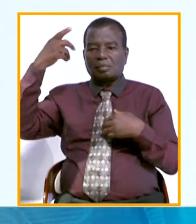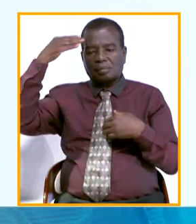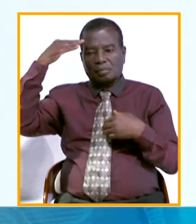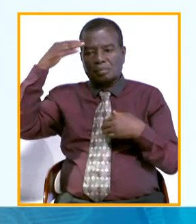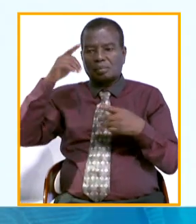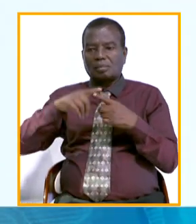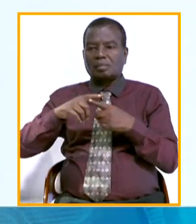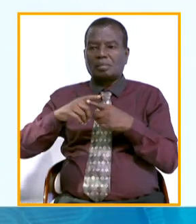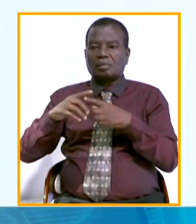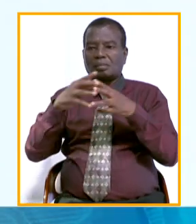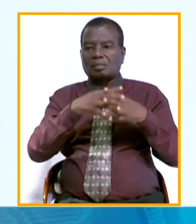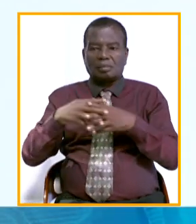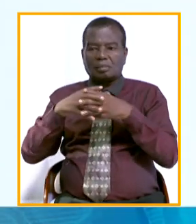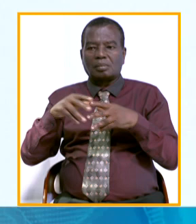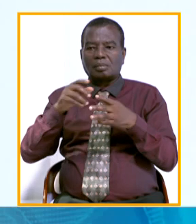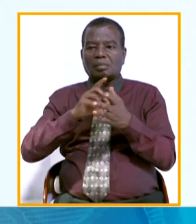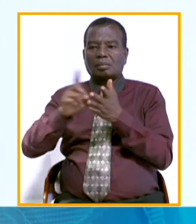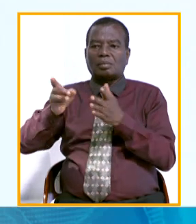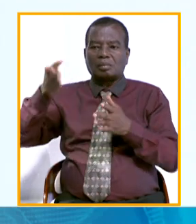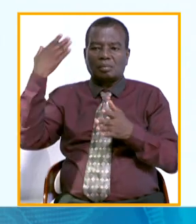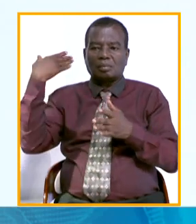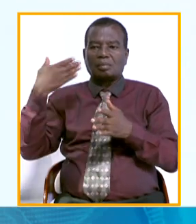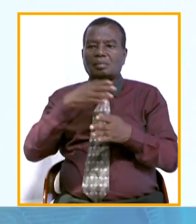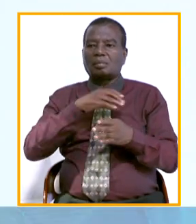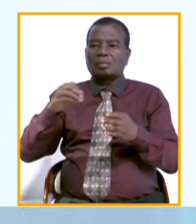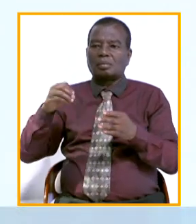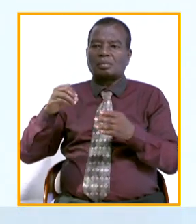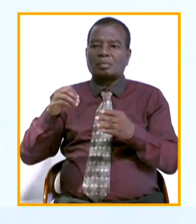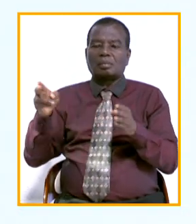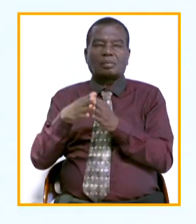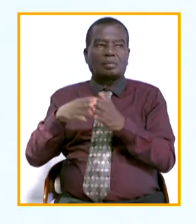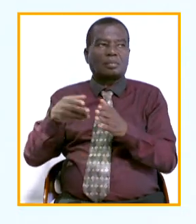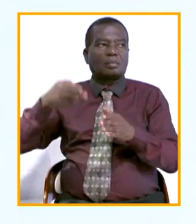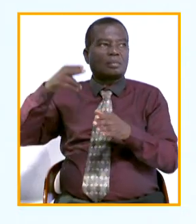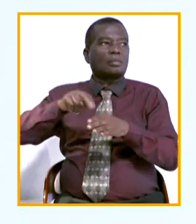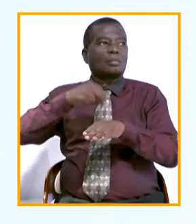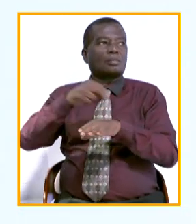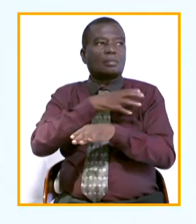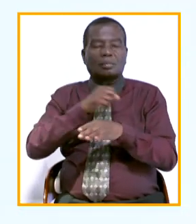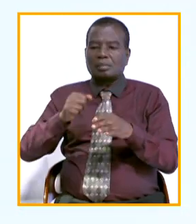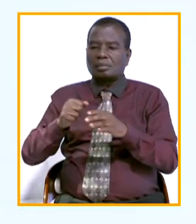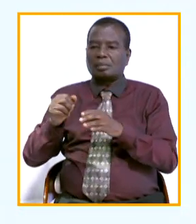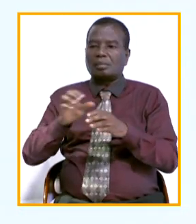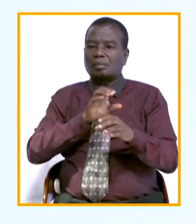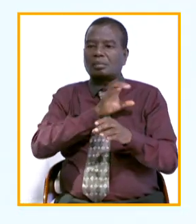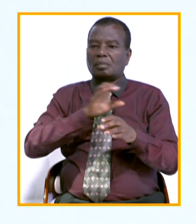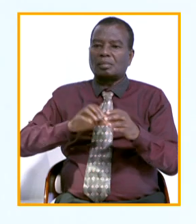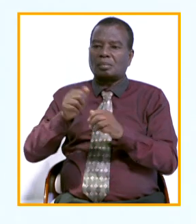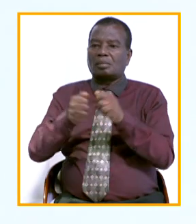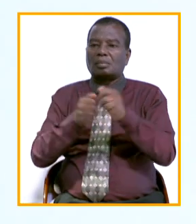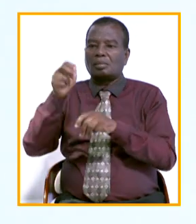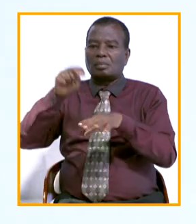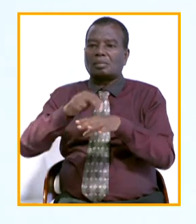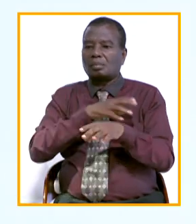Washington la semaine passée. Il a eu des rencontres de haut niveau avec le conseil d'administration pour présenter la